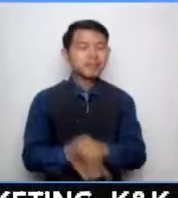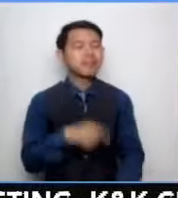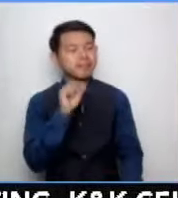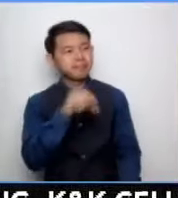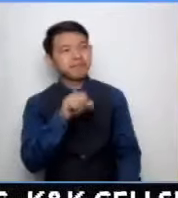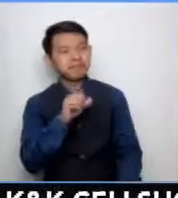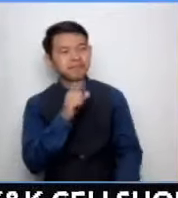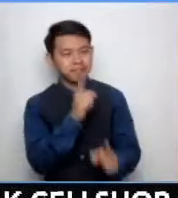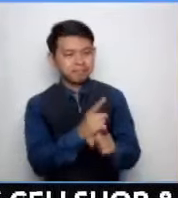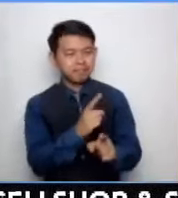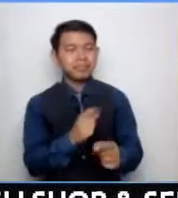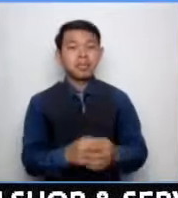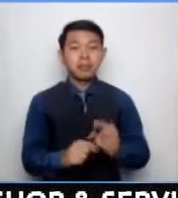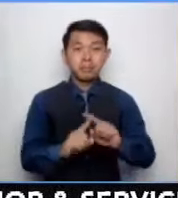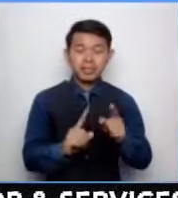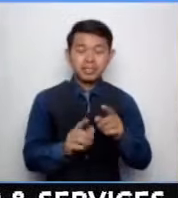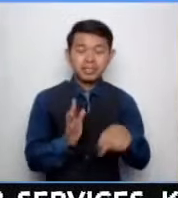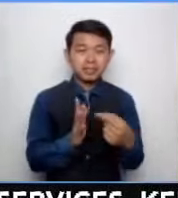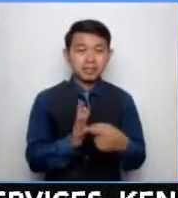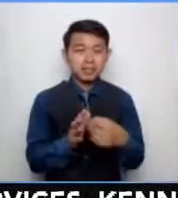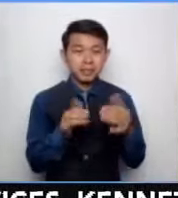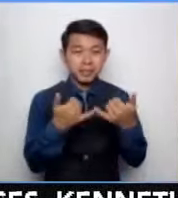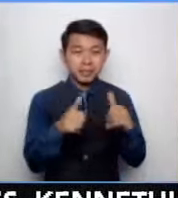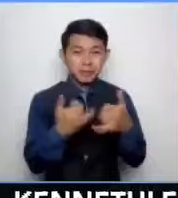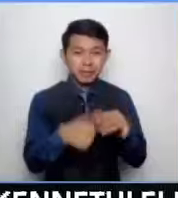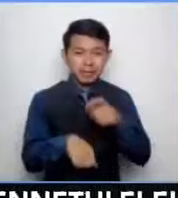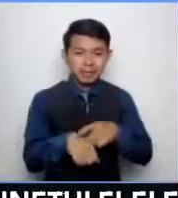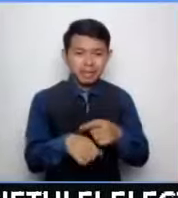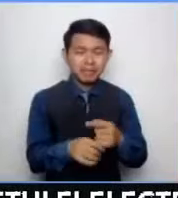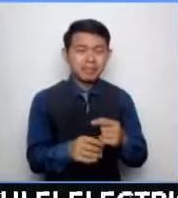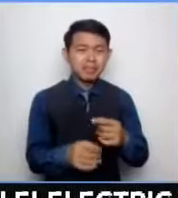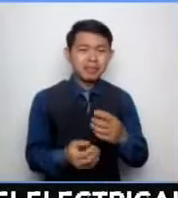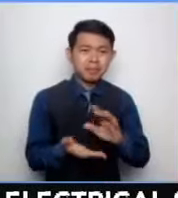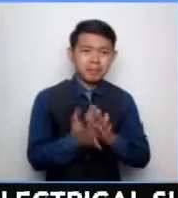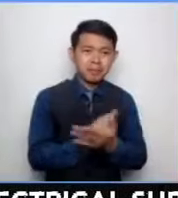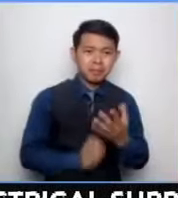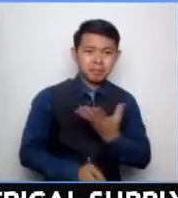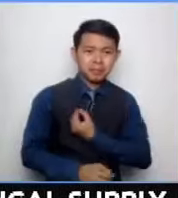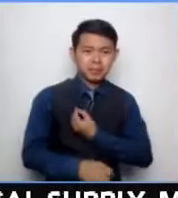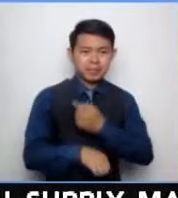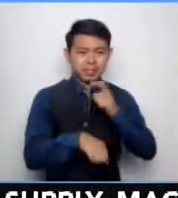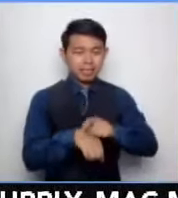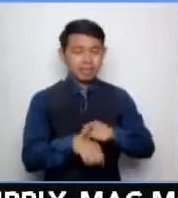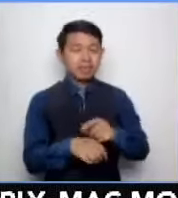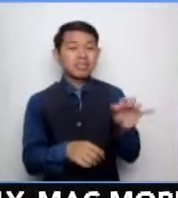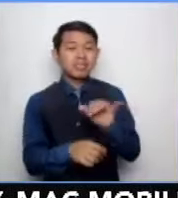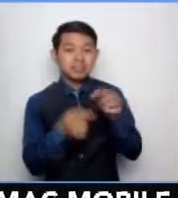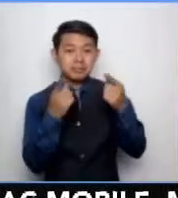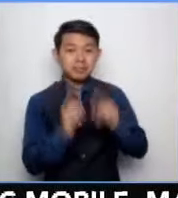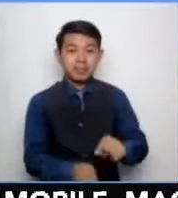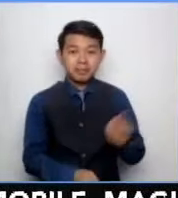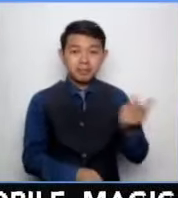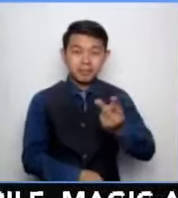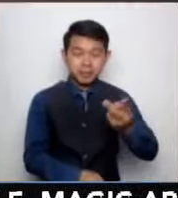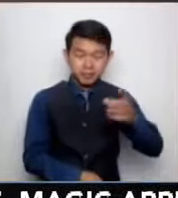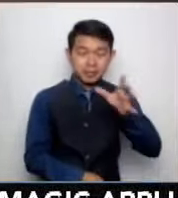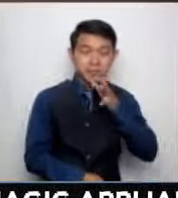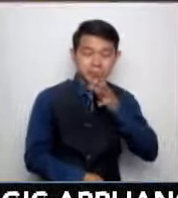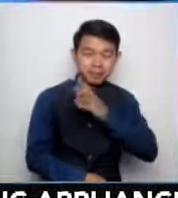yung playtime nagiging scary time. Tulad ng bonding ng mag-inang ito from Tondo, Manila.